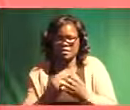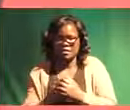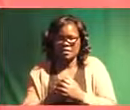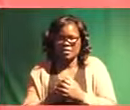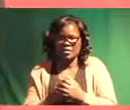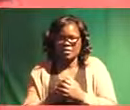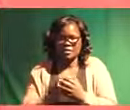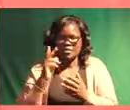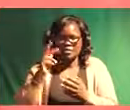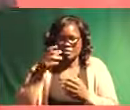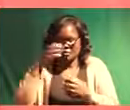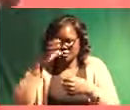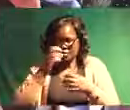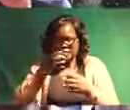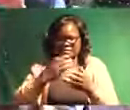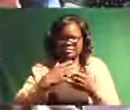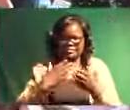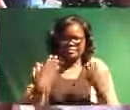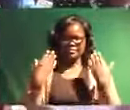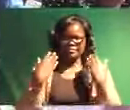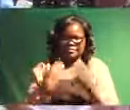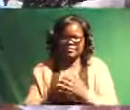ethirwe Nimpuru